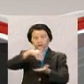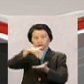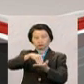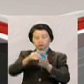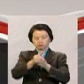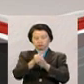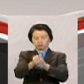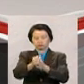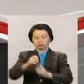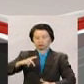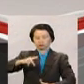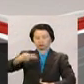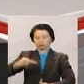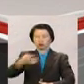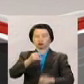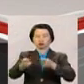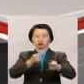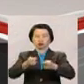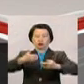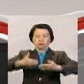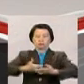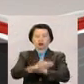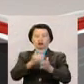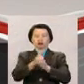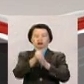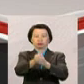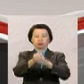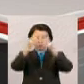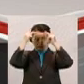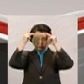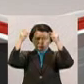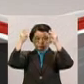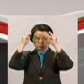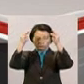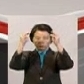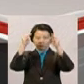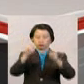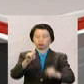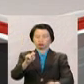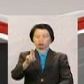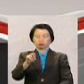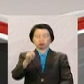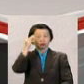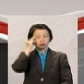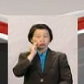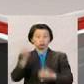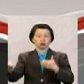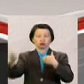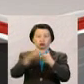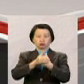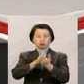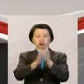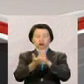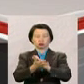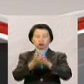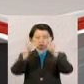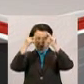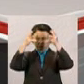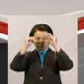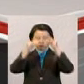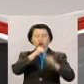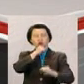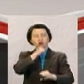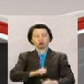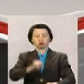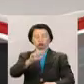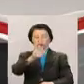diterajui Pakatan Harapan serta pemerintahan baru dipimpin Perdana Menteri Tun Dr. Mahathir Mohamad yang kembali menerajui kerajaan pada usia